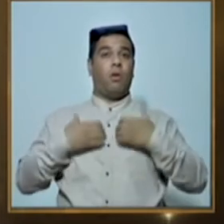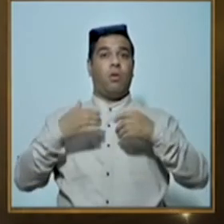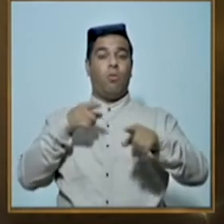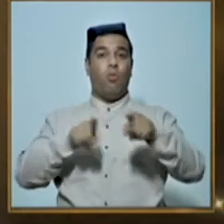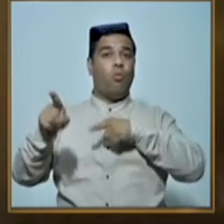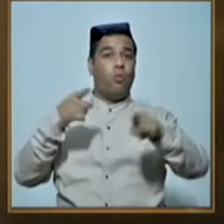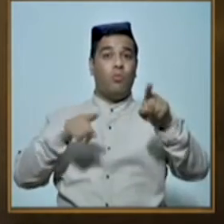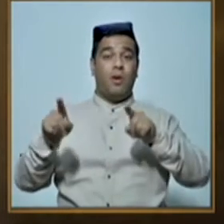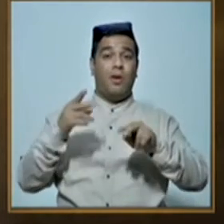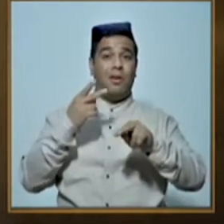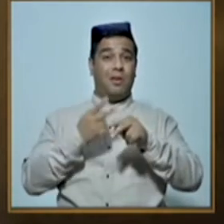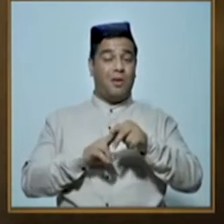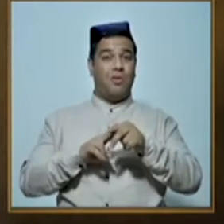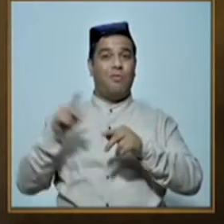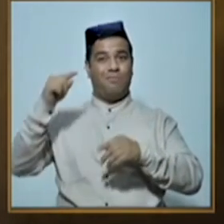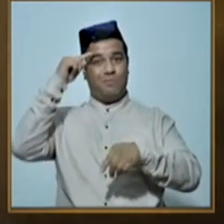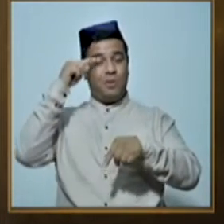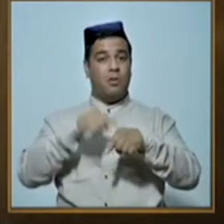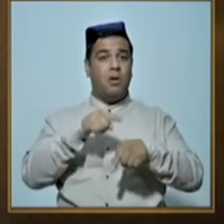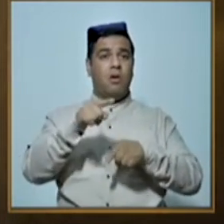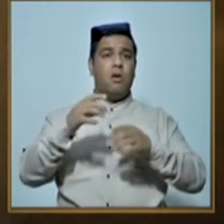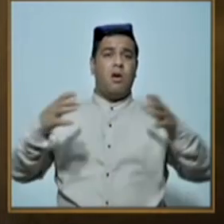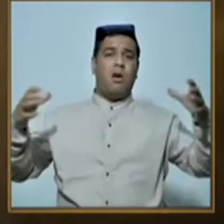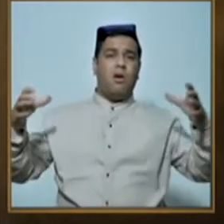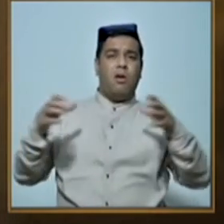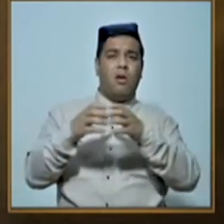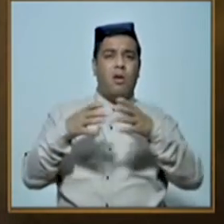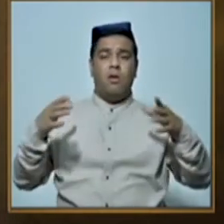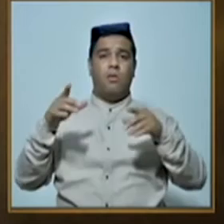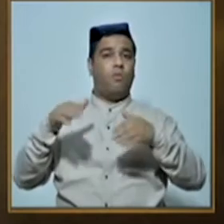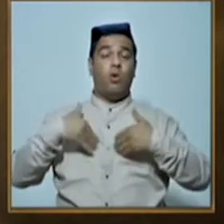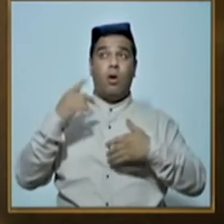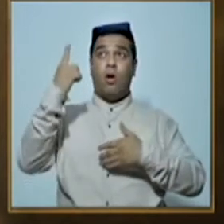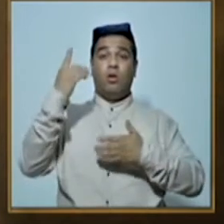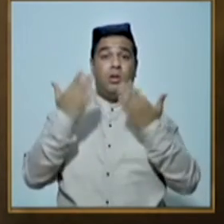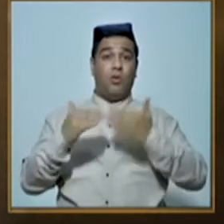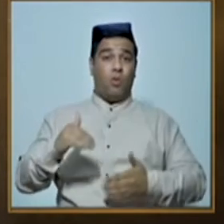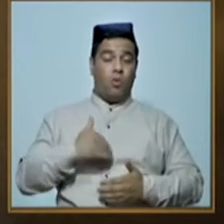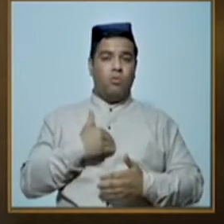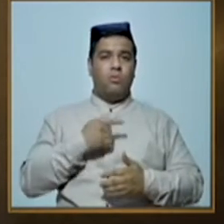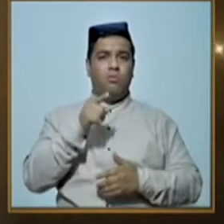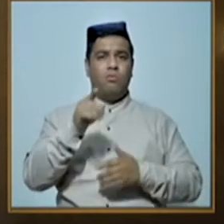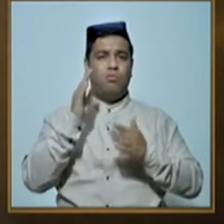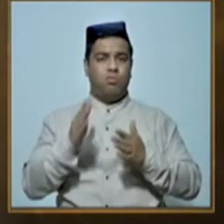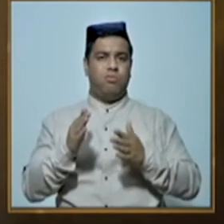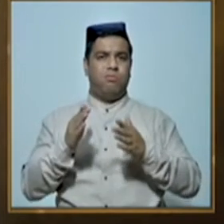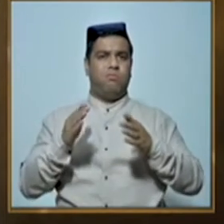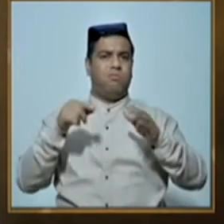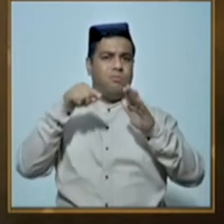Allohning rahmati ana shu zamonning o'zida ularga dars boshiga tushdi. Azgina ulardan soni